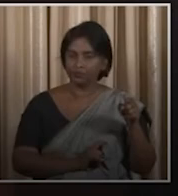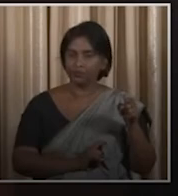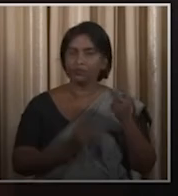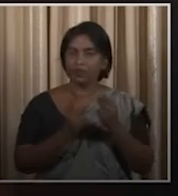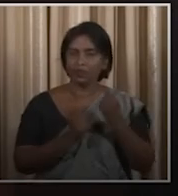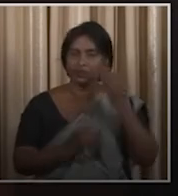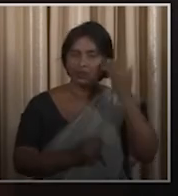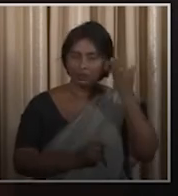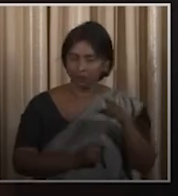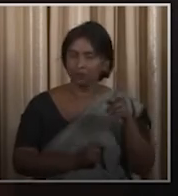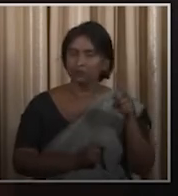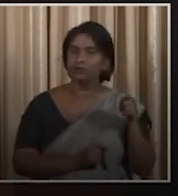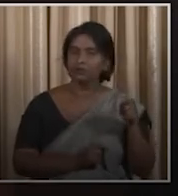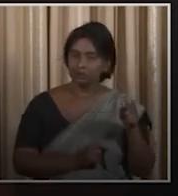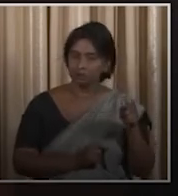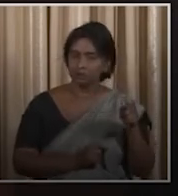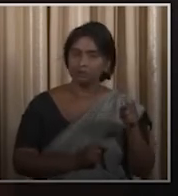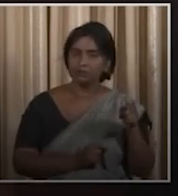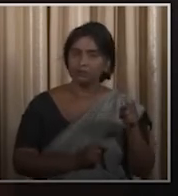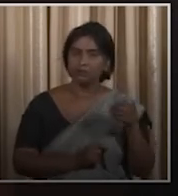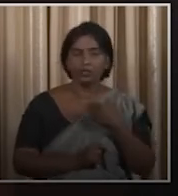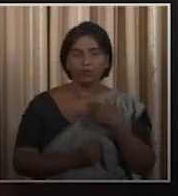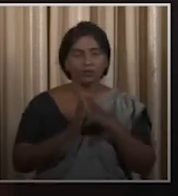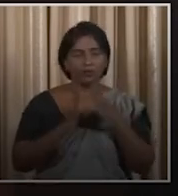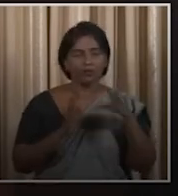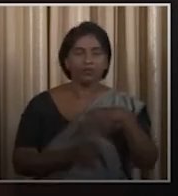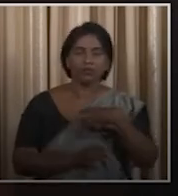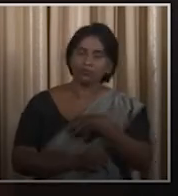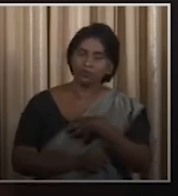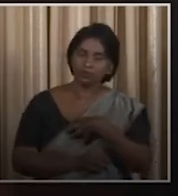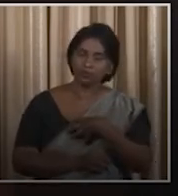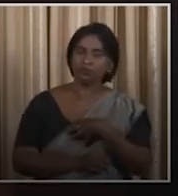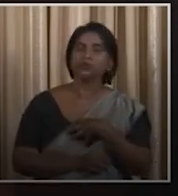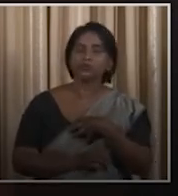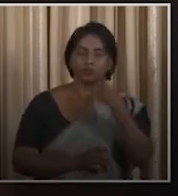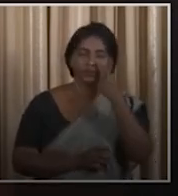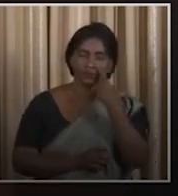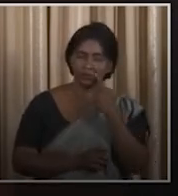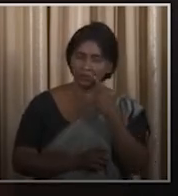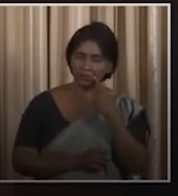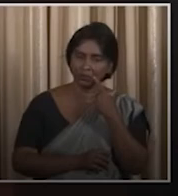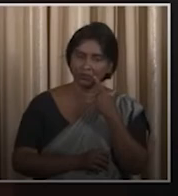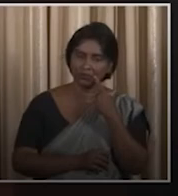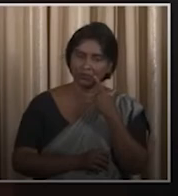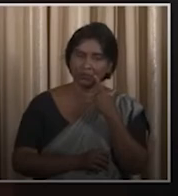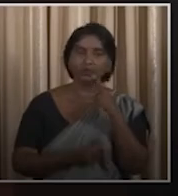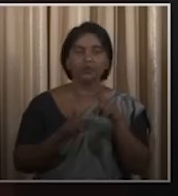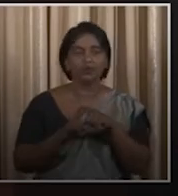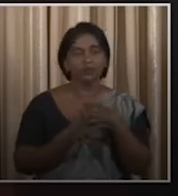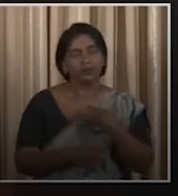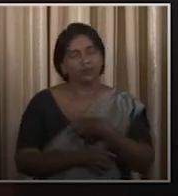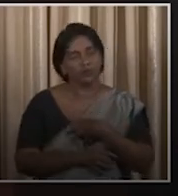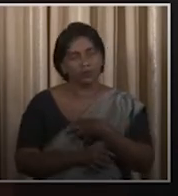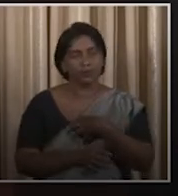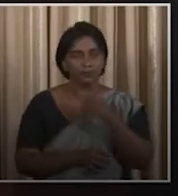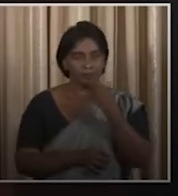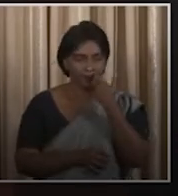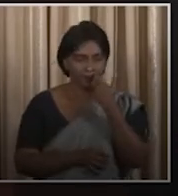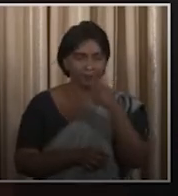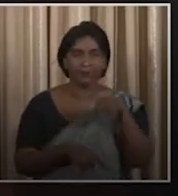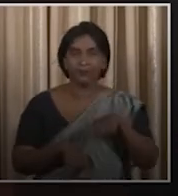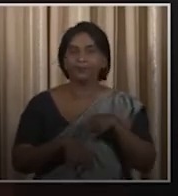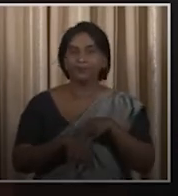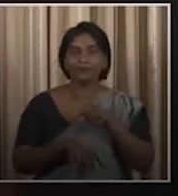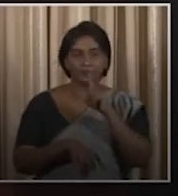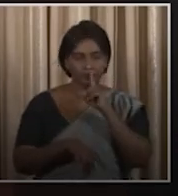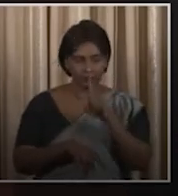හදිසි වියෝවය පිළිබඳව අපේ බලවත් ශෝකය කනගාටුව සාතිශය සංවේගය මේ අවස්ථාවේ